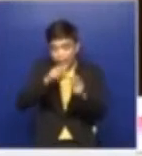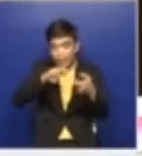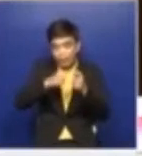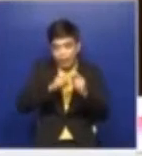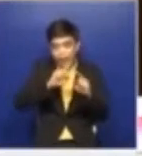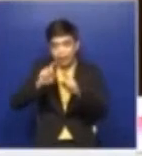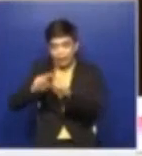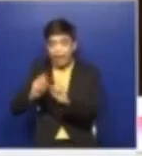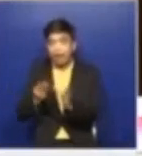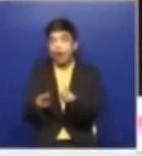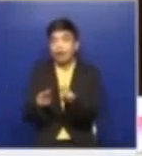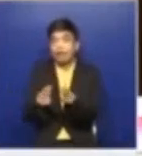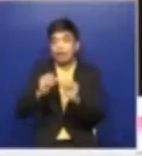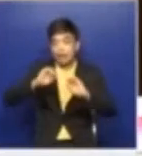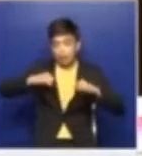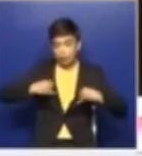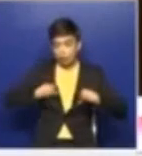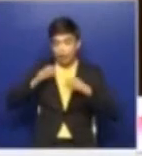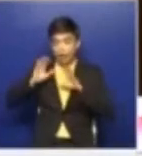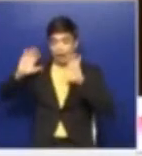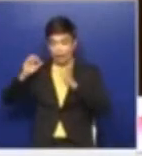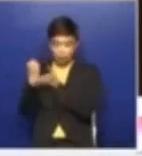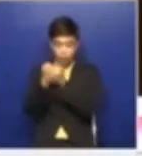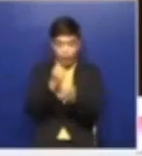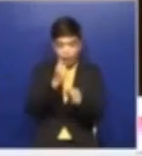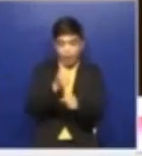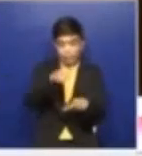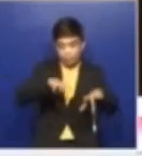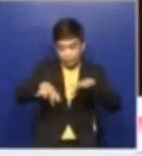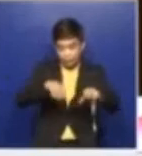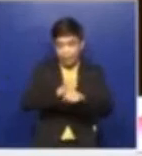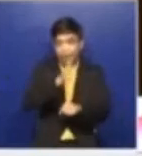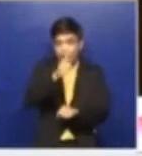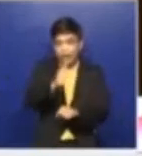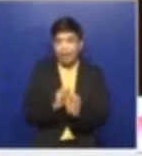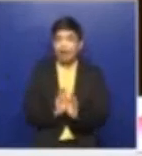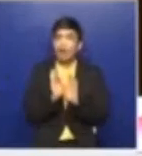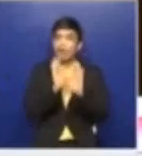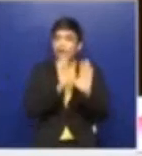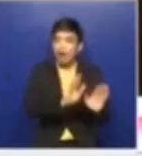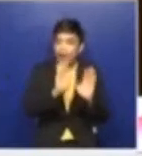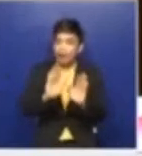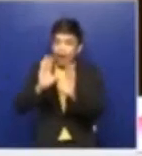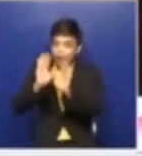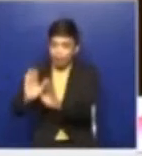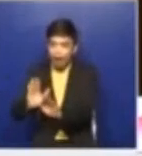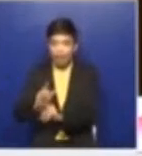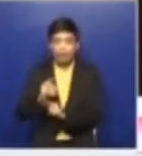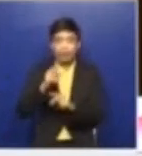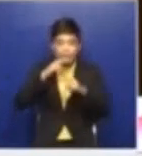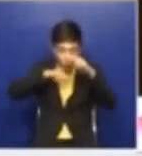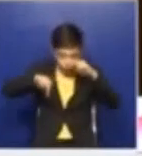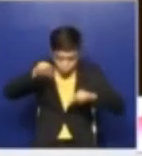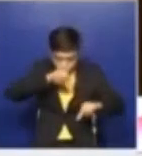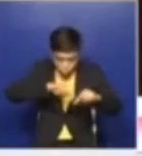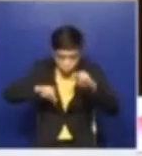ที่ดินเอกชนที่จะเกิดขึ้นในภายภาคหน้านี้ดิฉันขอฝากเพิ่มเติมให้ท่านได้พิจารณาถึงนอกจากหมู่บ้าน